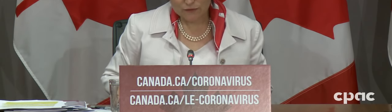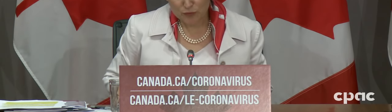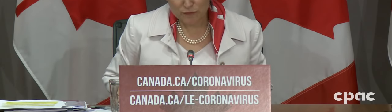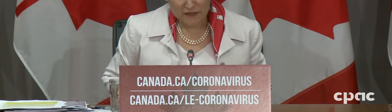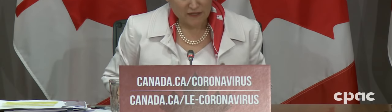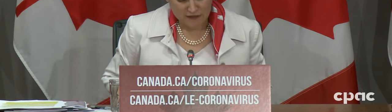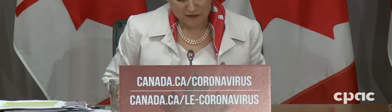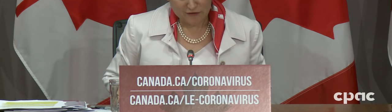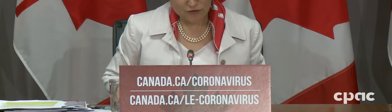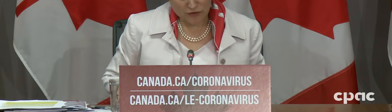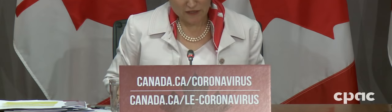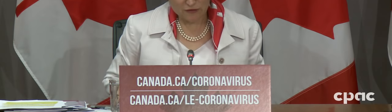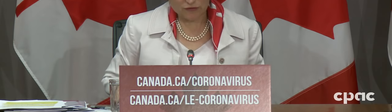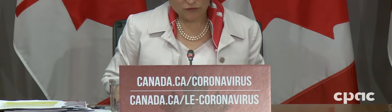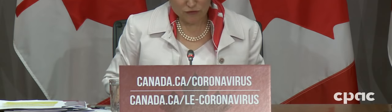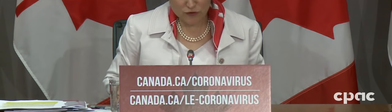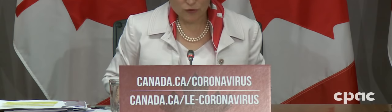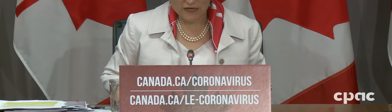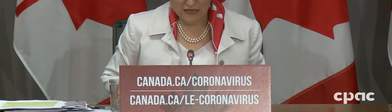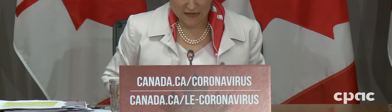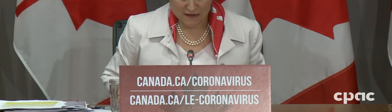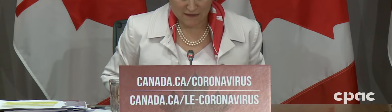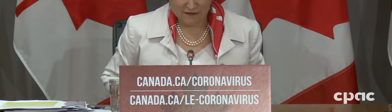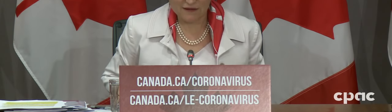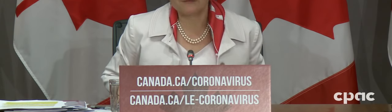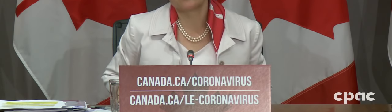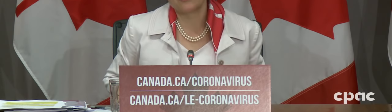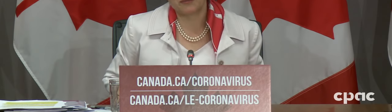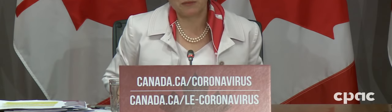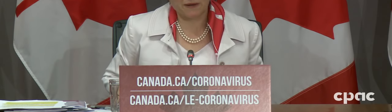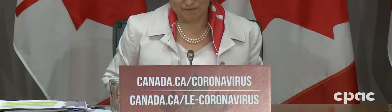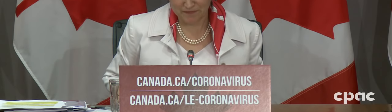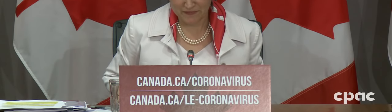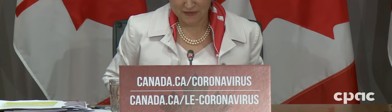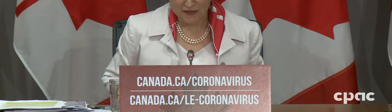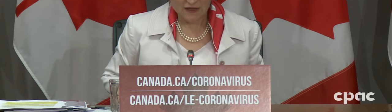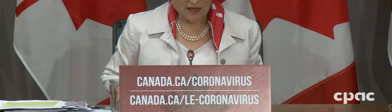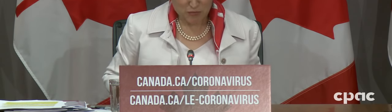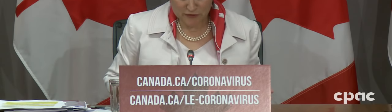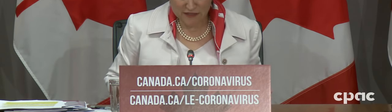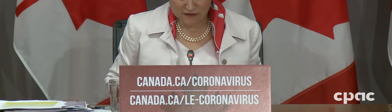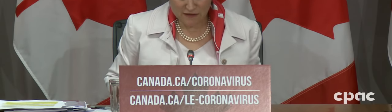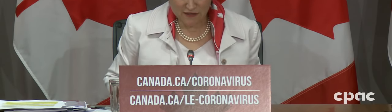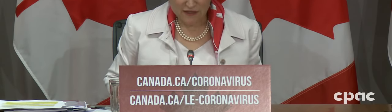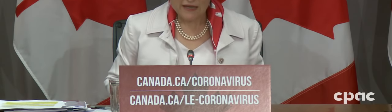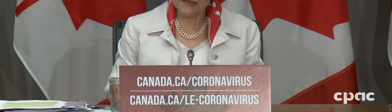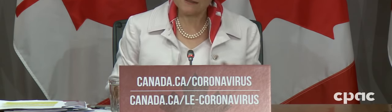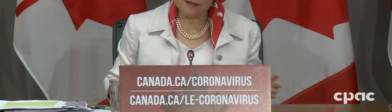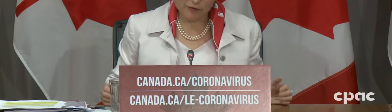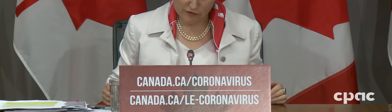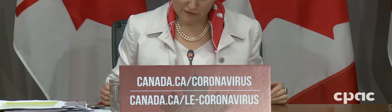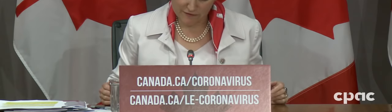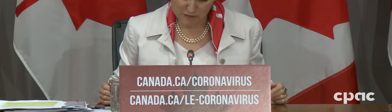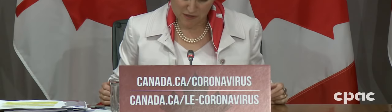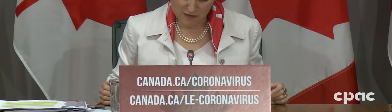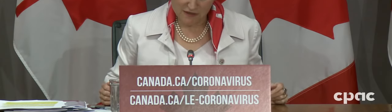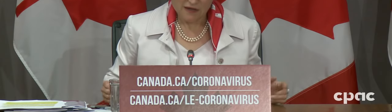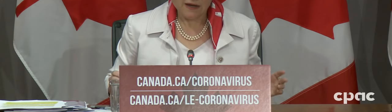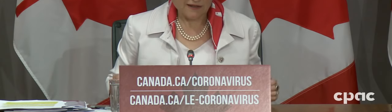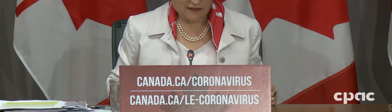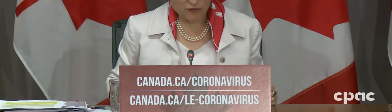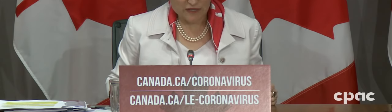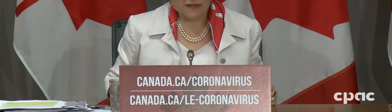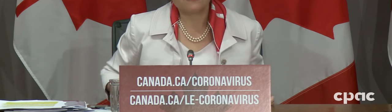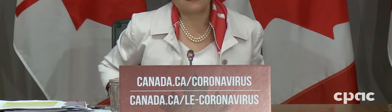Si vous pouvez donner un gros câlin à votre maman et peut-être aider votre famille